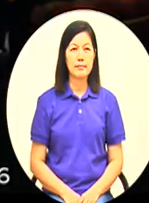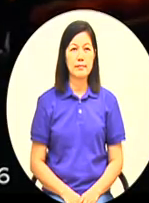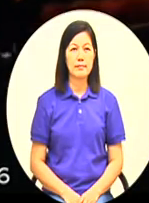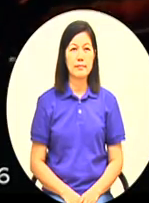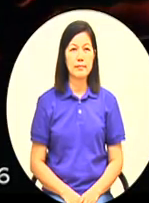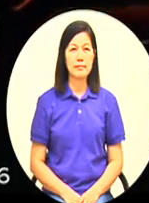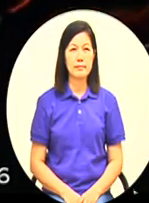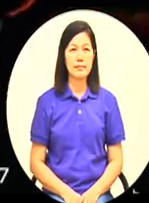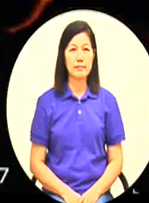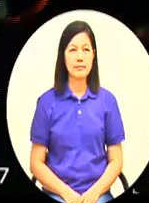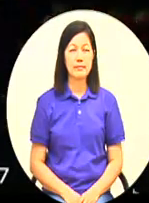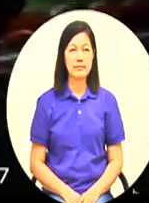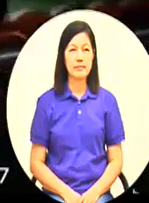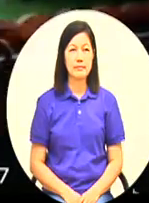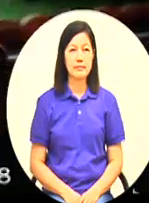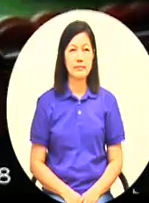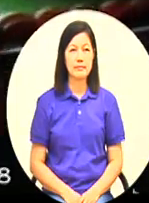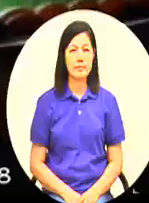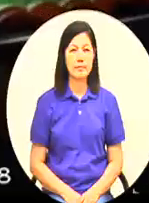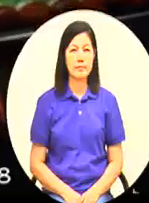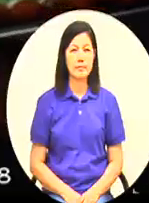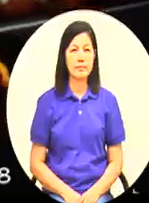来，请播放。